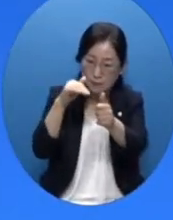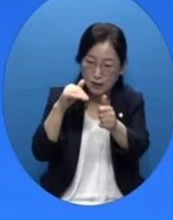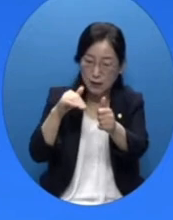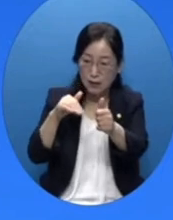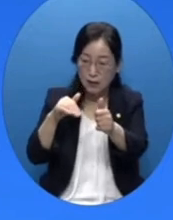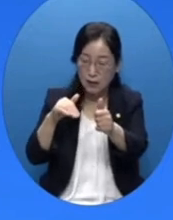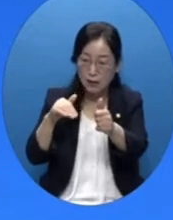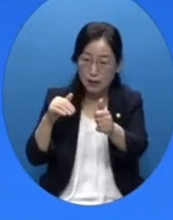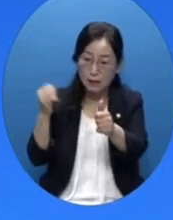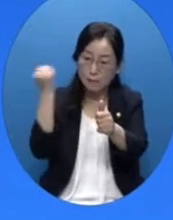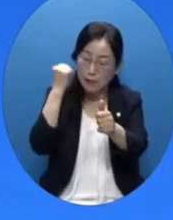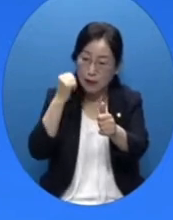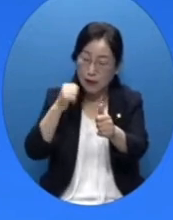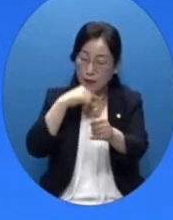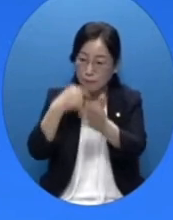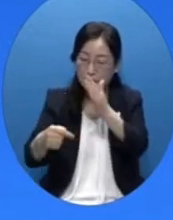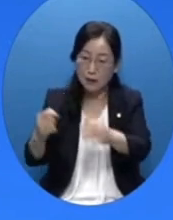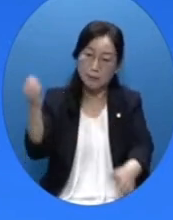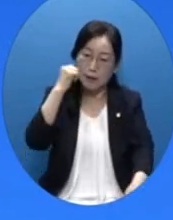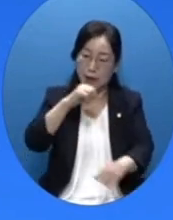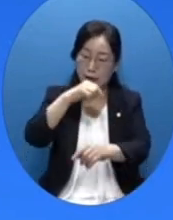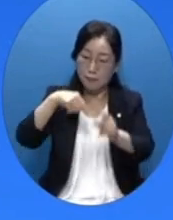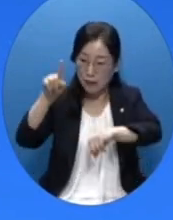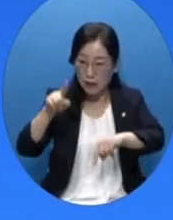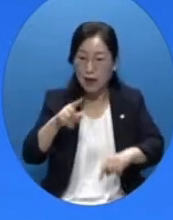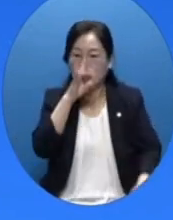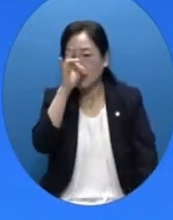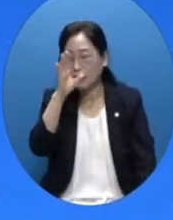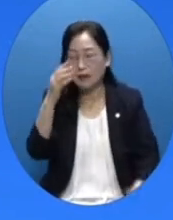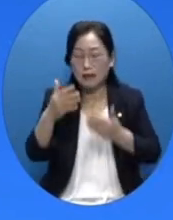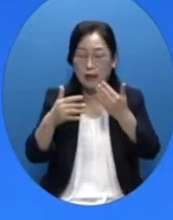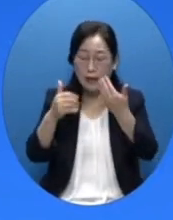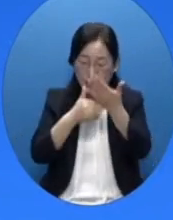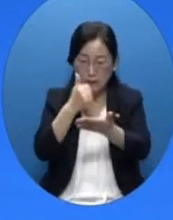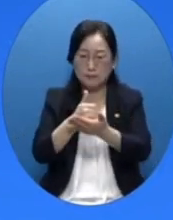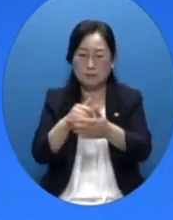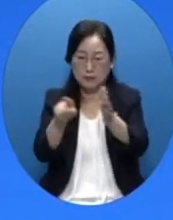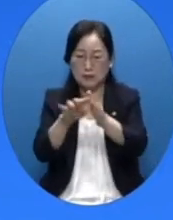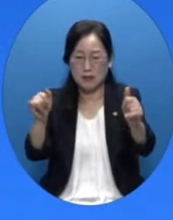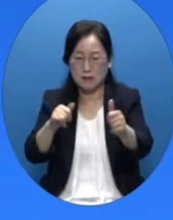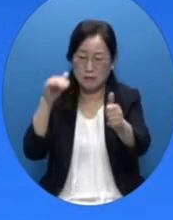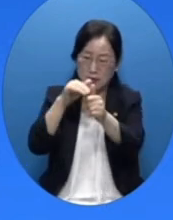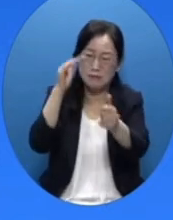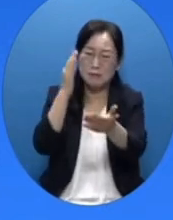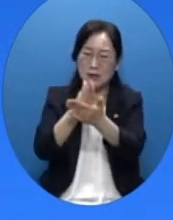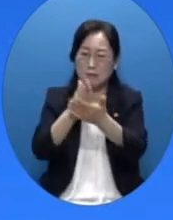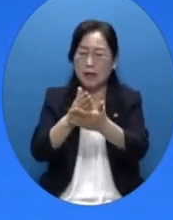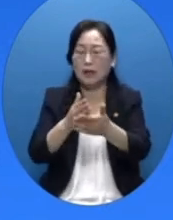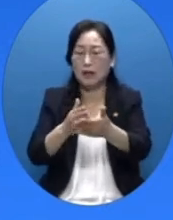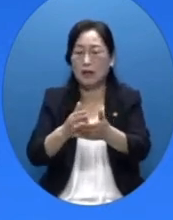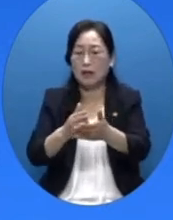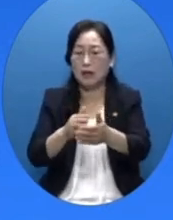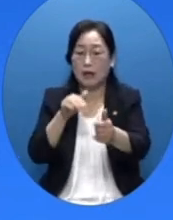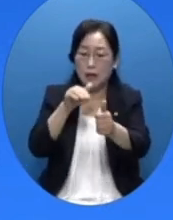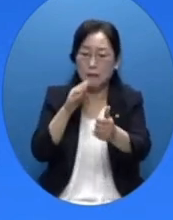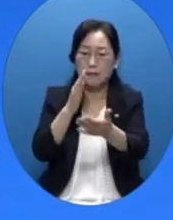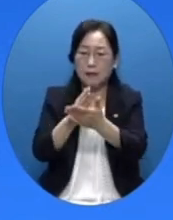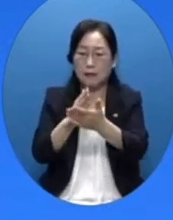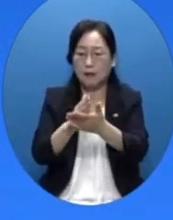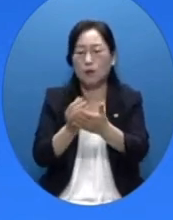것이니까 저 사람과 화 해야 되겠다 다신 60 사람 괴롭히지 말고 손대지 말 장 그러한 고백이 나와야 할